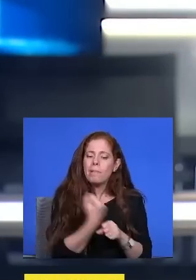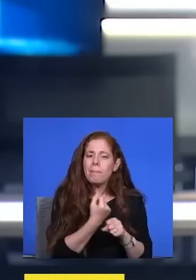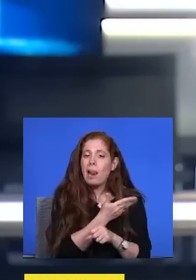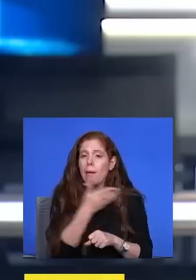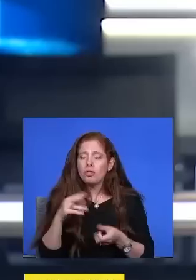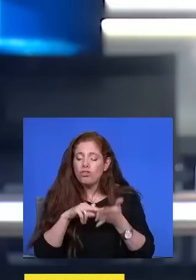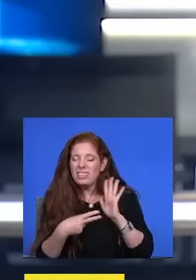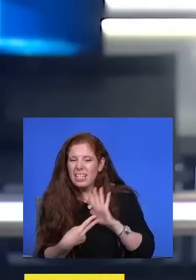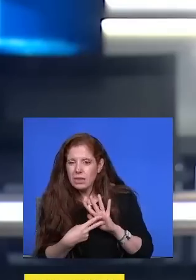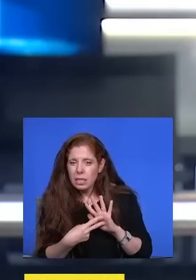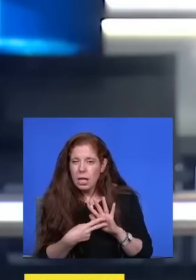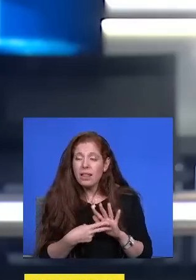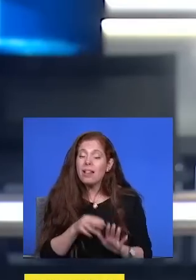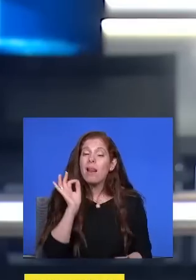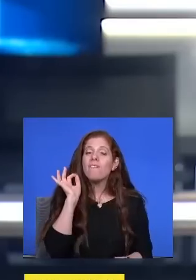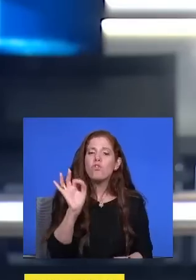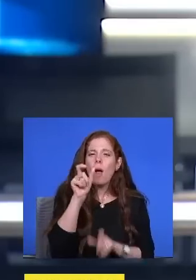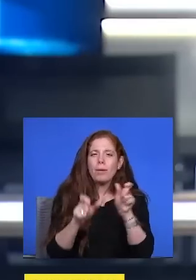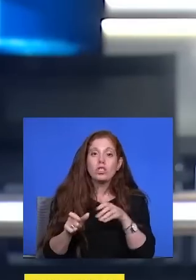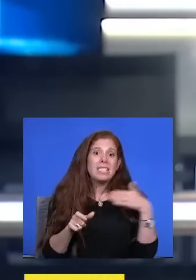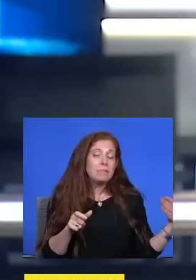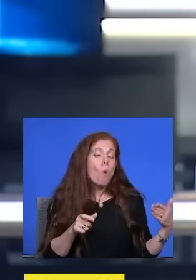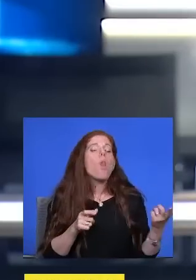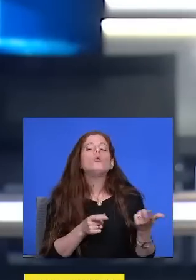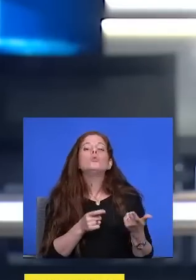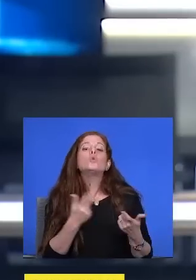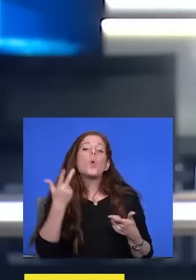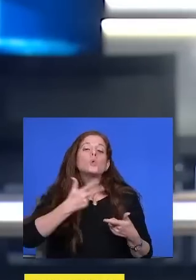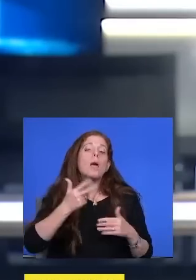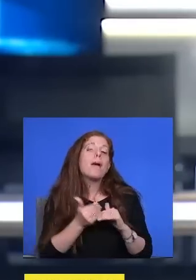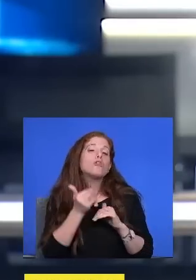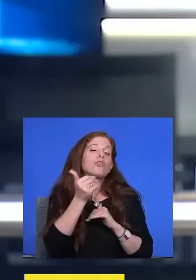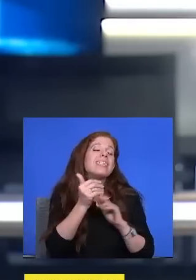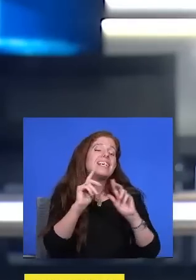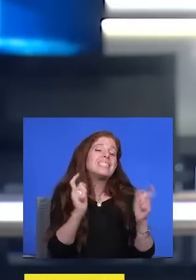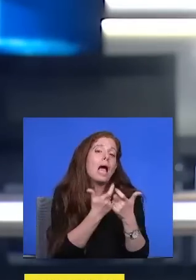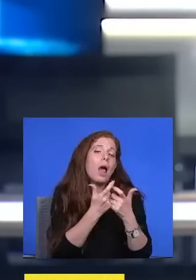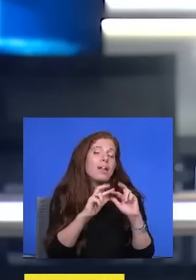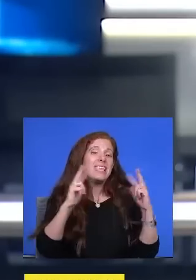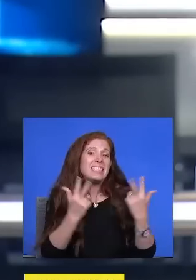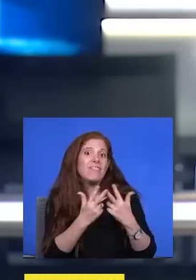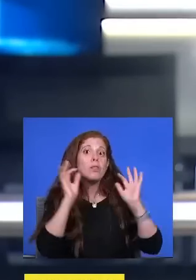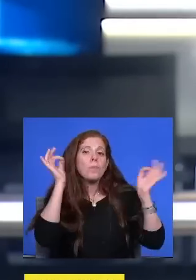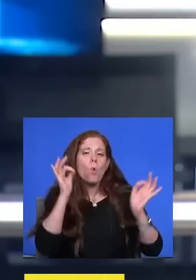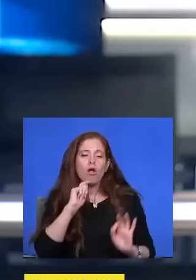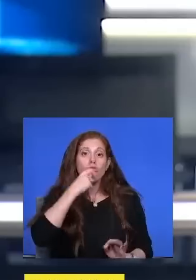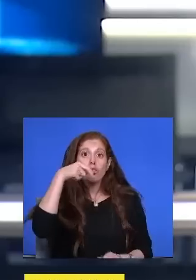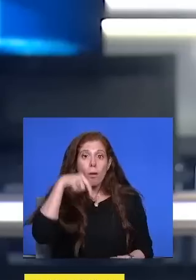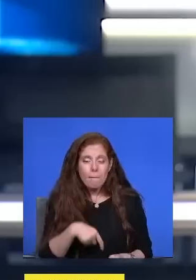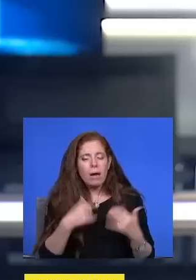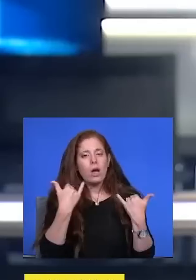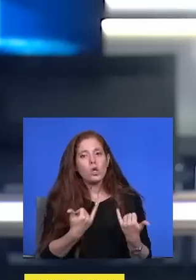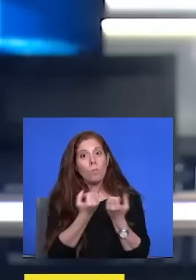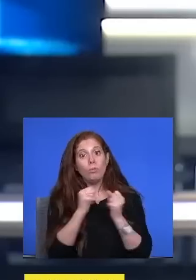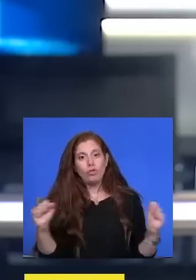לפגוע באנשי שמאל 3 ימים אחרי שנעצר על ידי צוות תקילה, היחידה המיוחדת של השבק. היום הוא משתחרר ומספר לכתבתנו